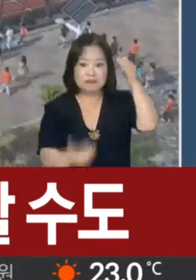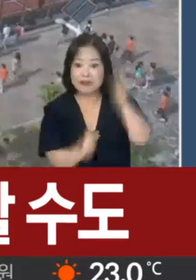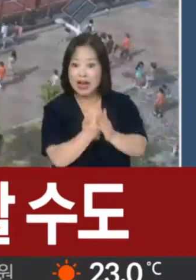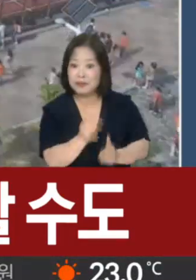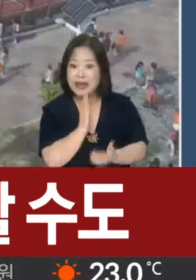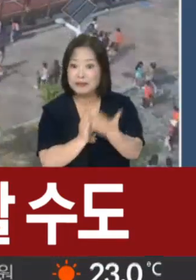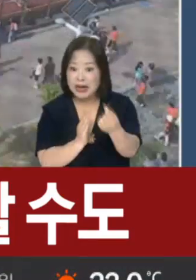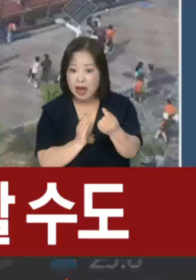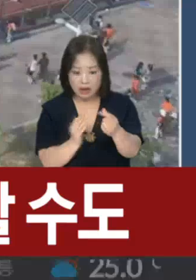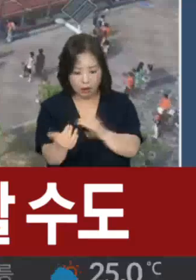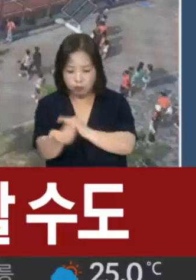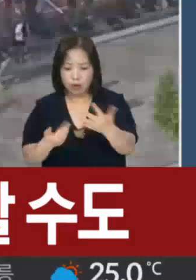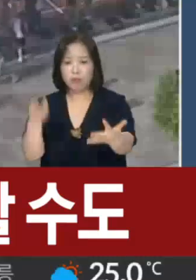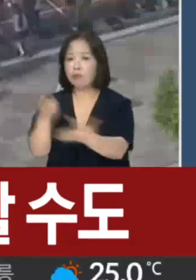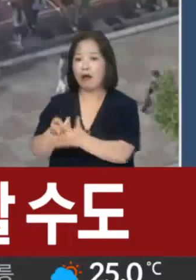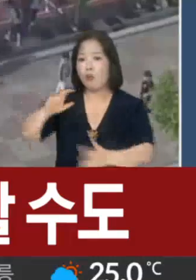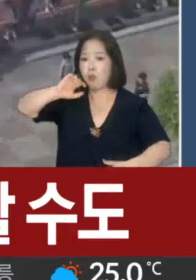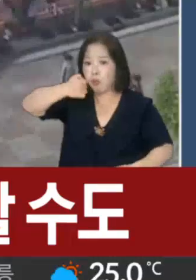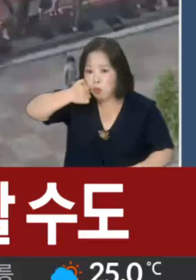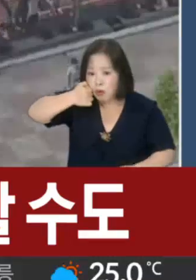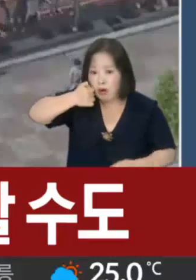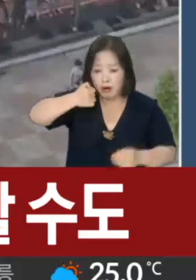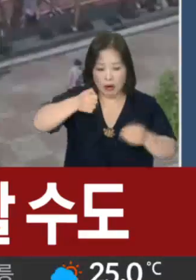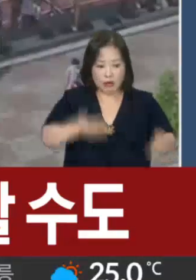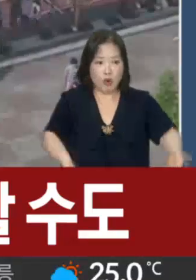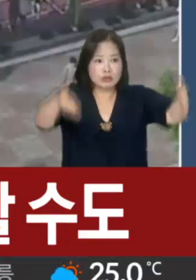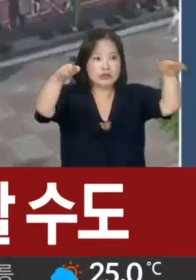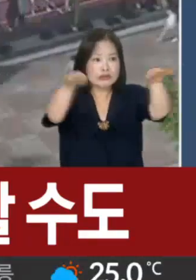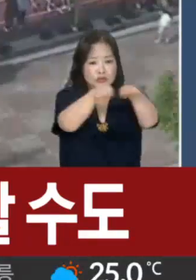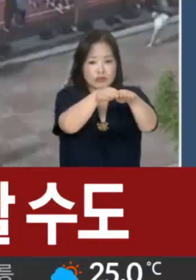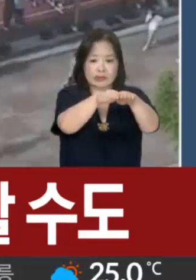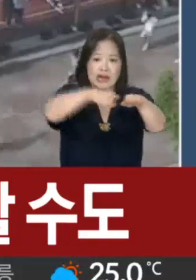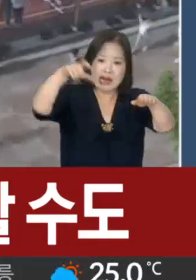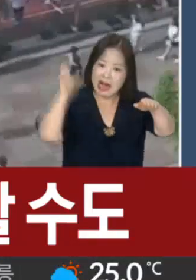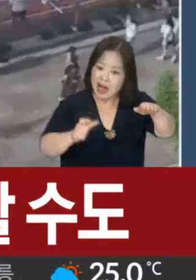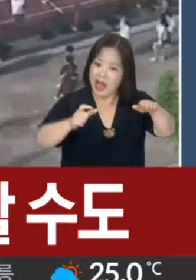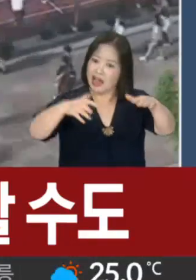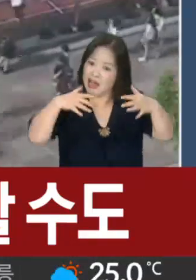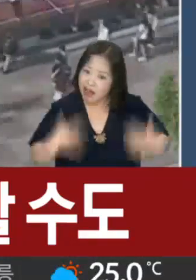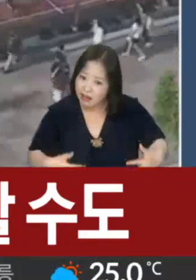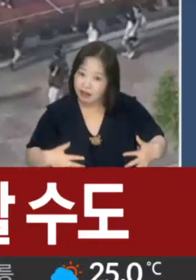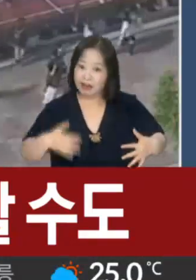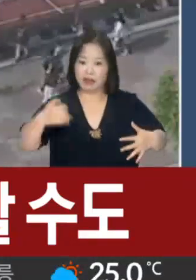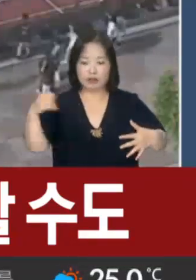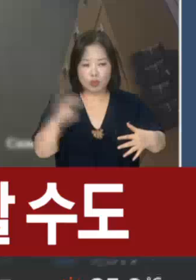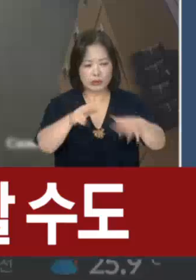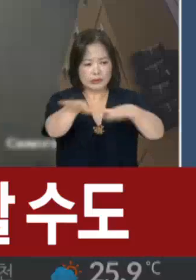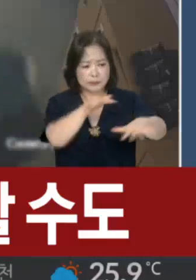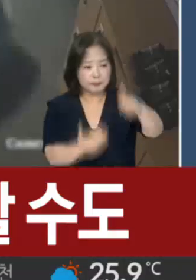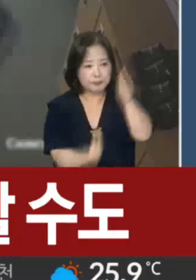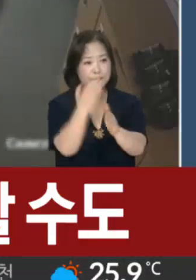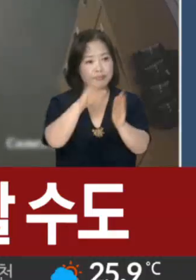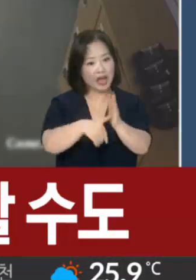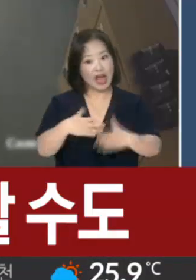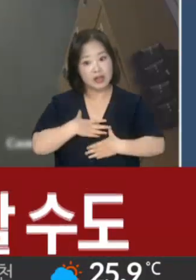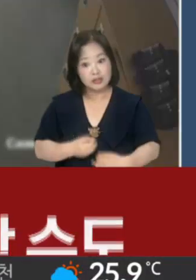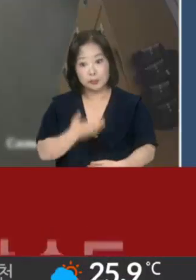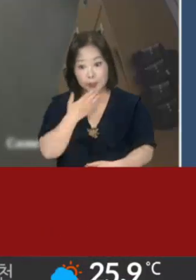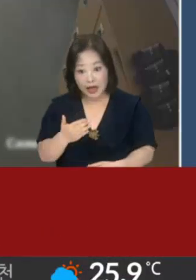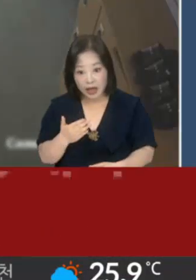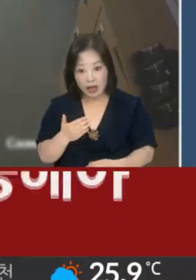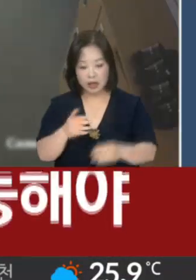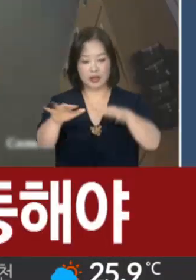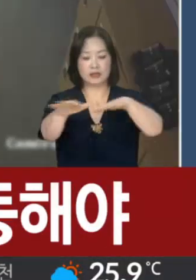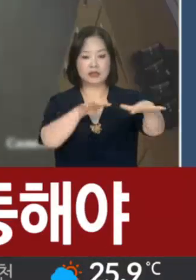그러니까 결국은 지금 말씀하신 대로 뭐 건축물이 얼마나 견딜 것인지, 지진이 왔을 때 안전할 것인지, 그래서